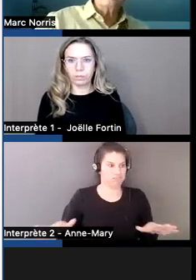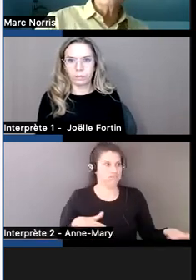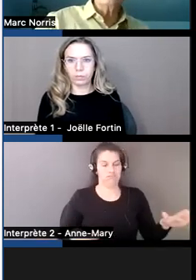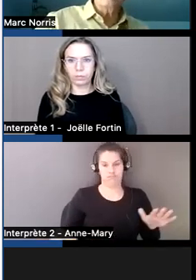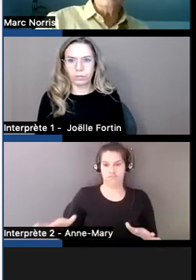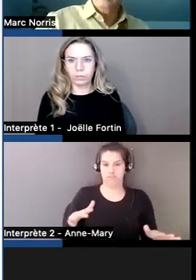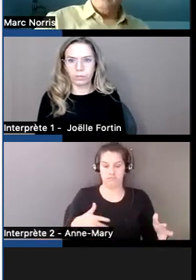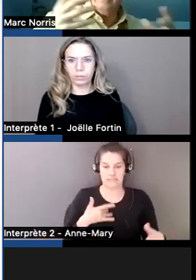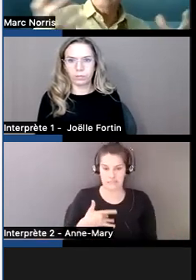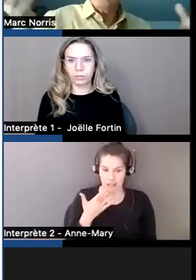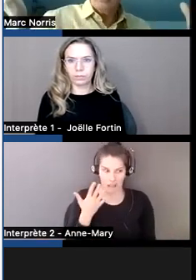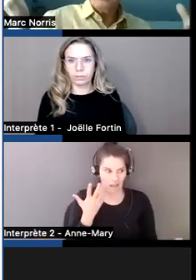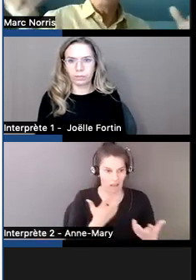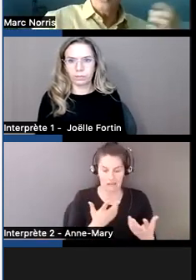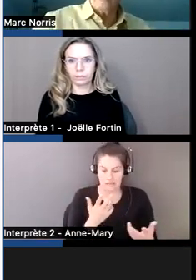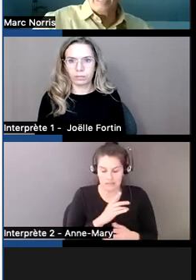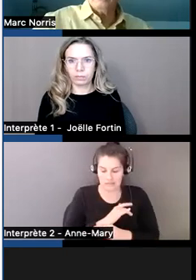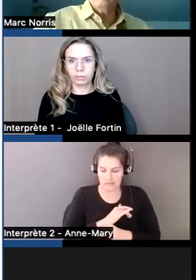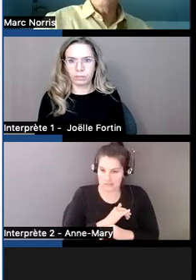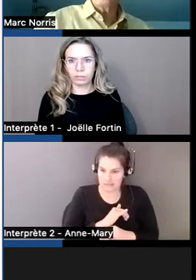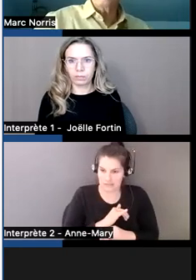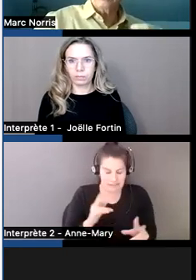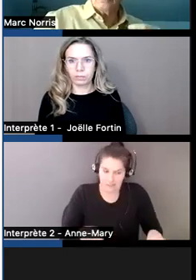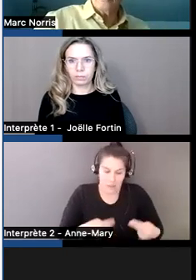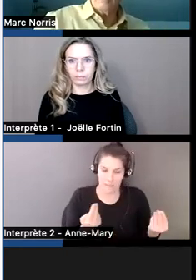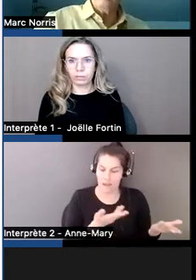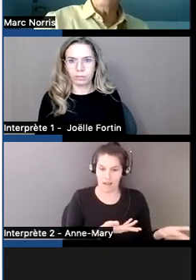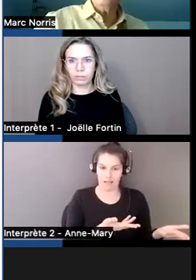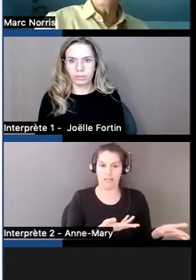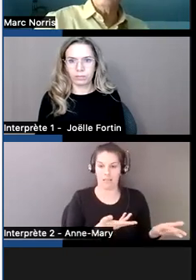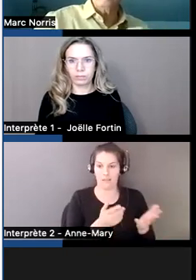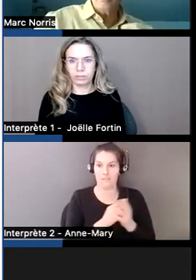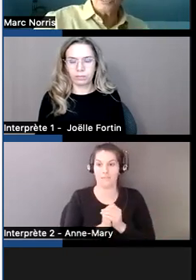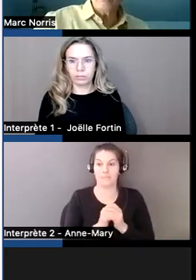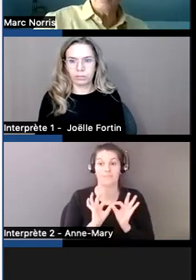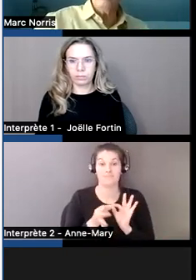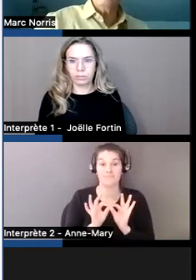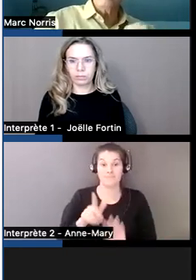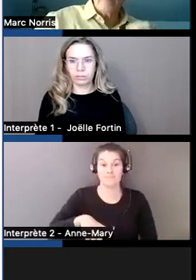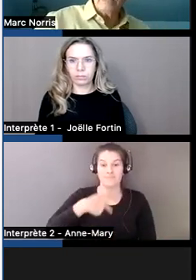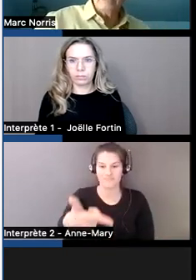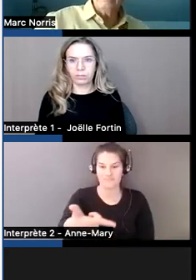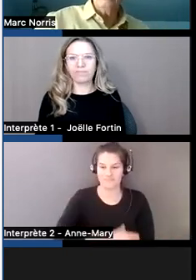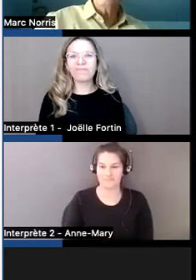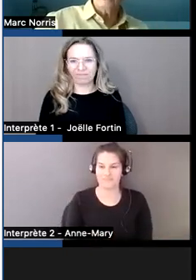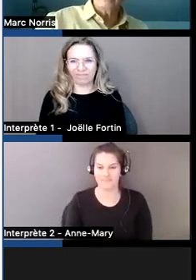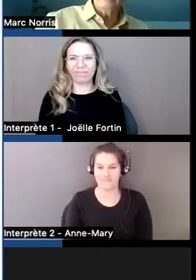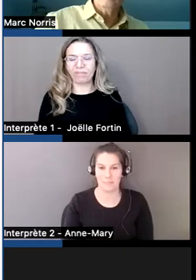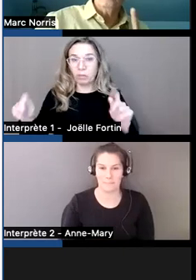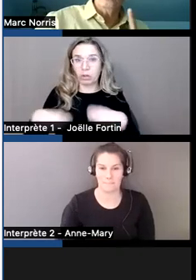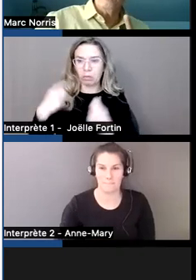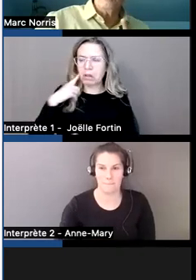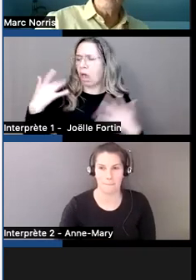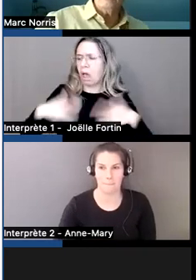se sentir bien. Et c'est normal qu'on entend souvent, c'est pas chez moi, je vais m'en aller, je vais m'en